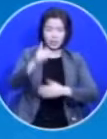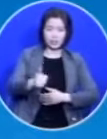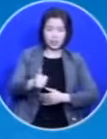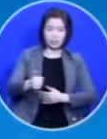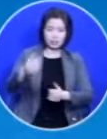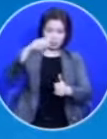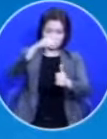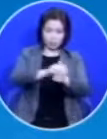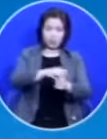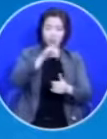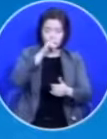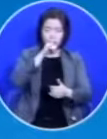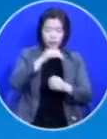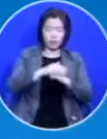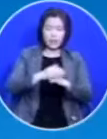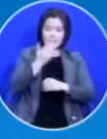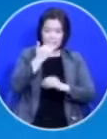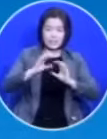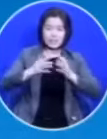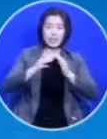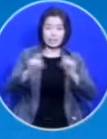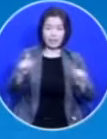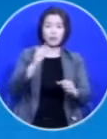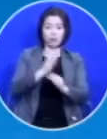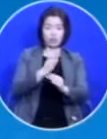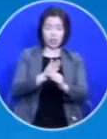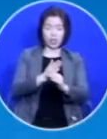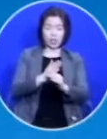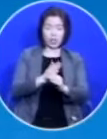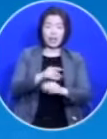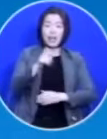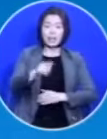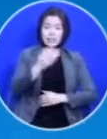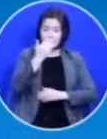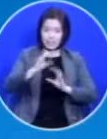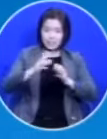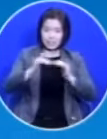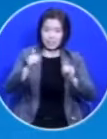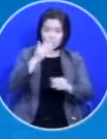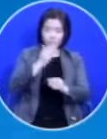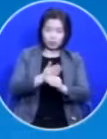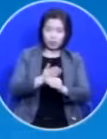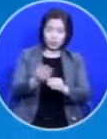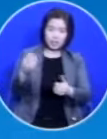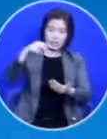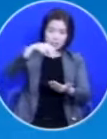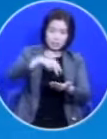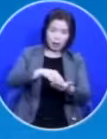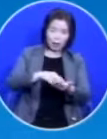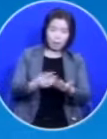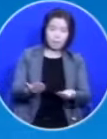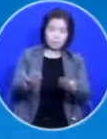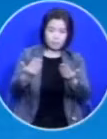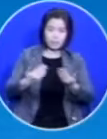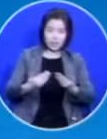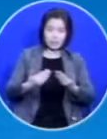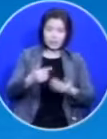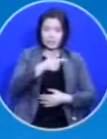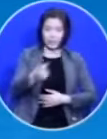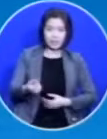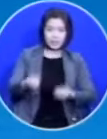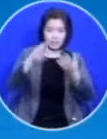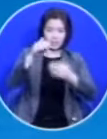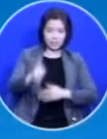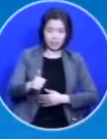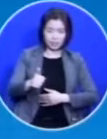주셨습니다 이스라엘 성들 중에서 그 이스라엘 성들 중에 받은 대제사장 1절에 나옵니다